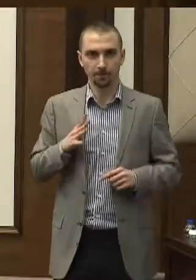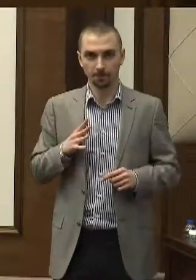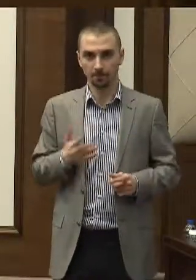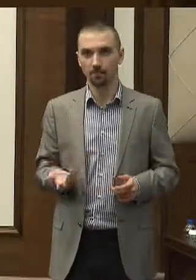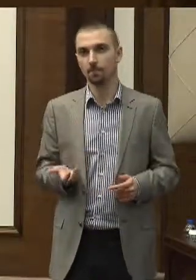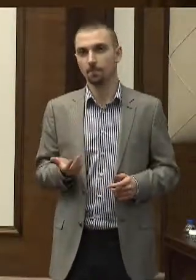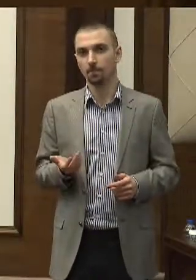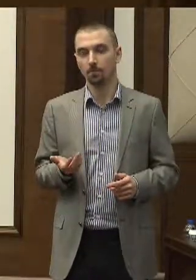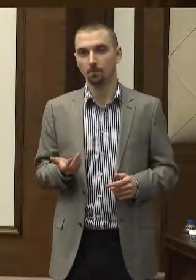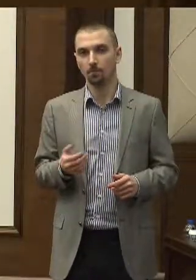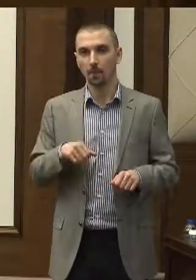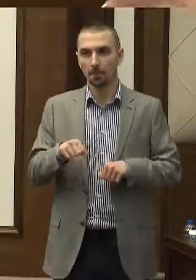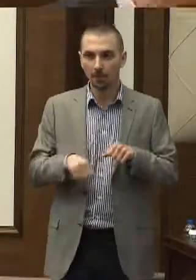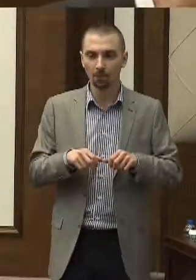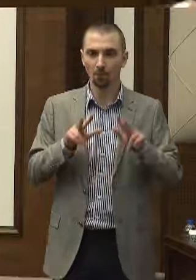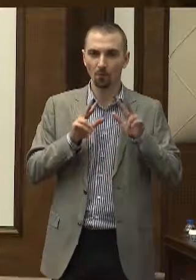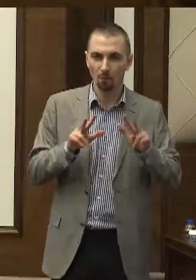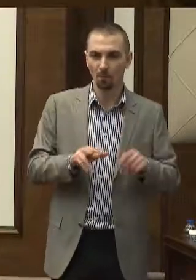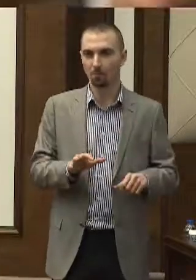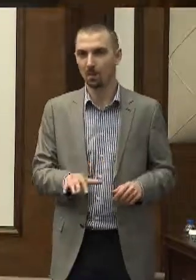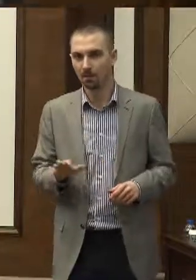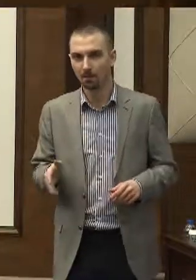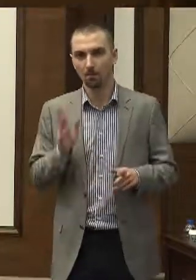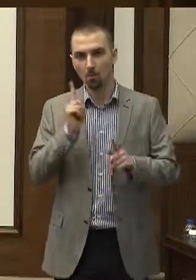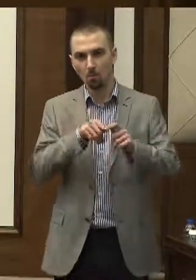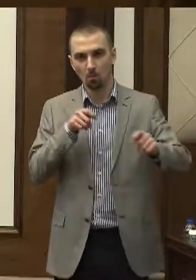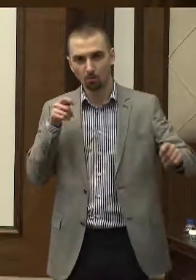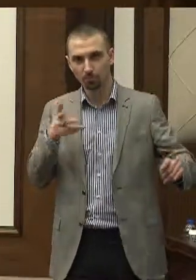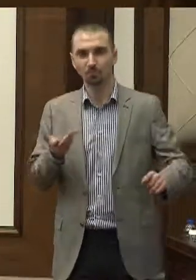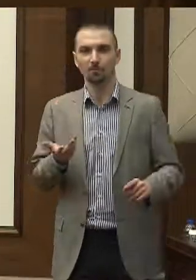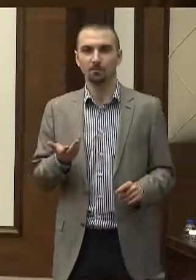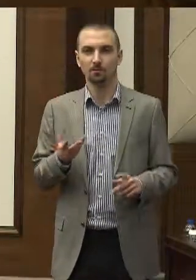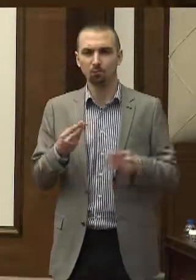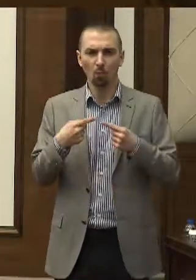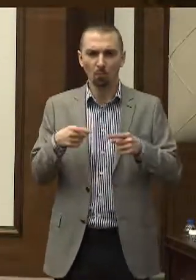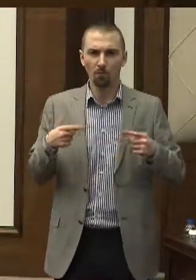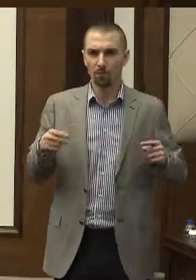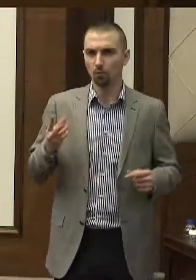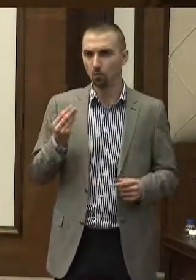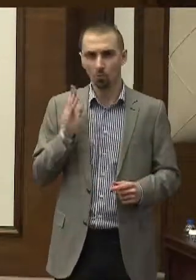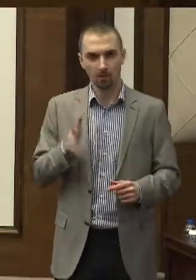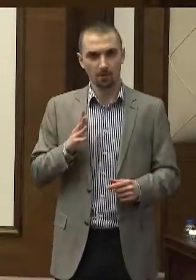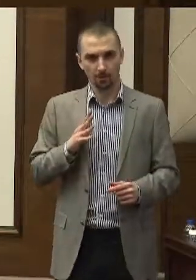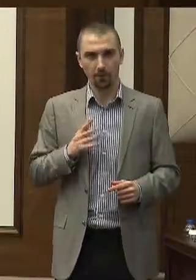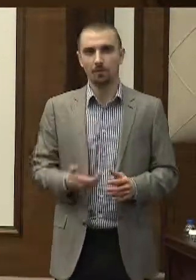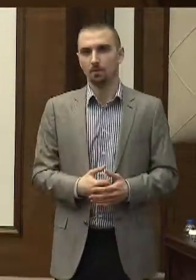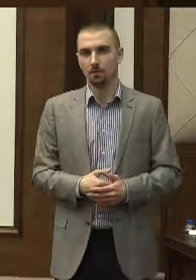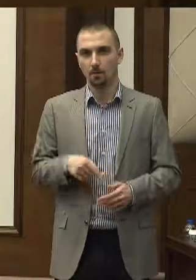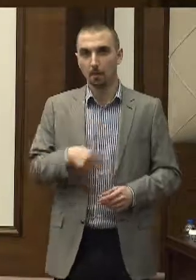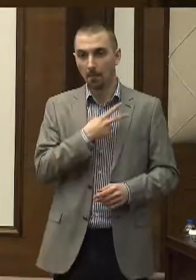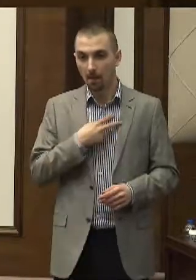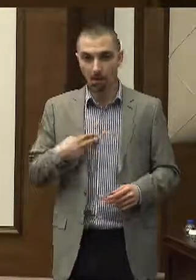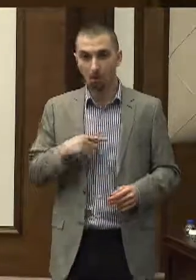Diğer bisikleti, voleybolu, basketi, okçuluğu, o kadar çok spor kulübümüz var ki. Belediyenin gücünün